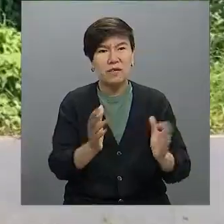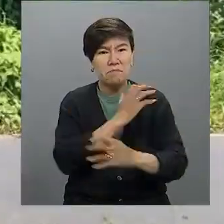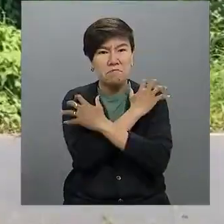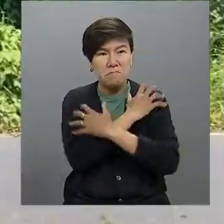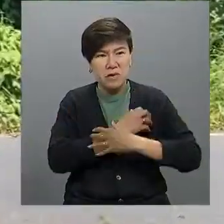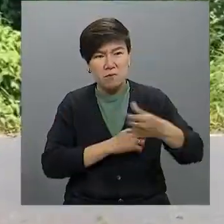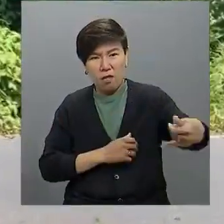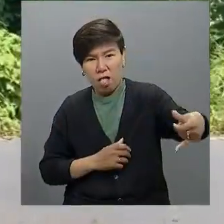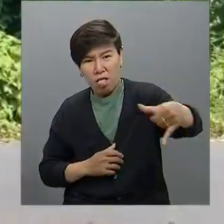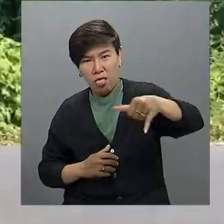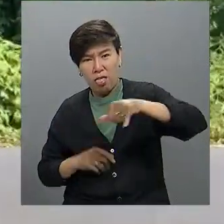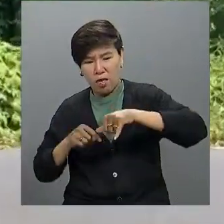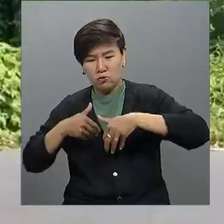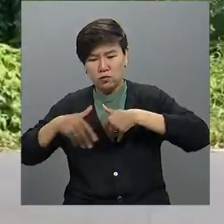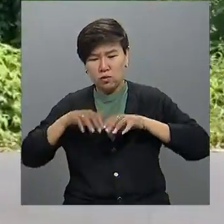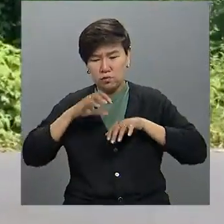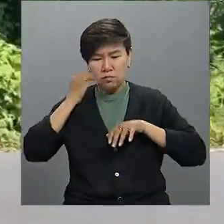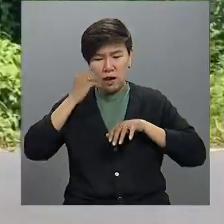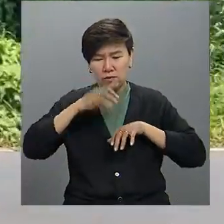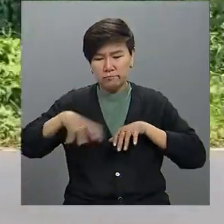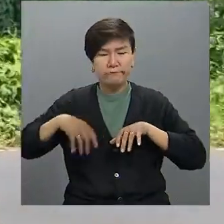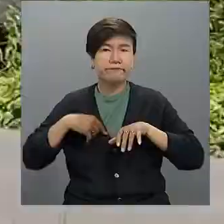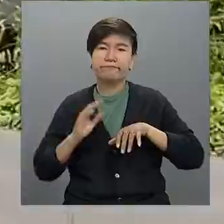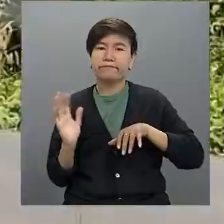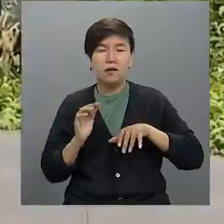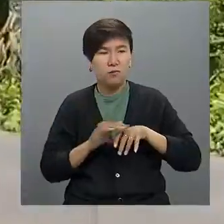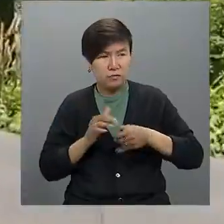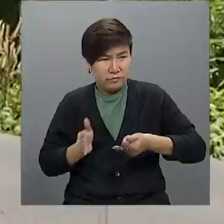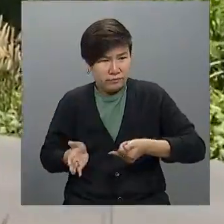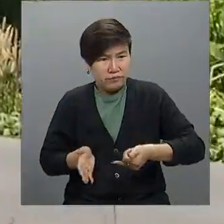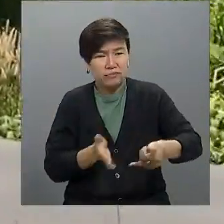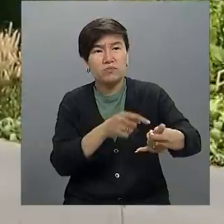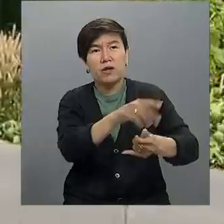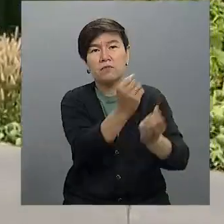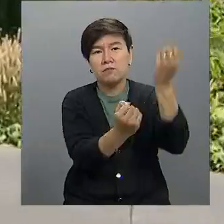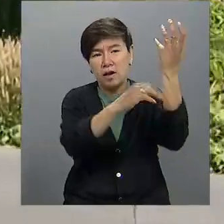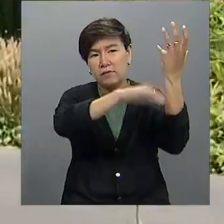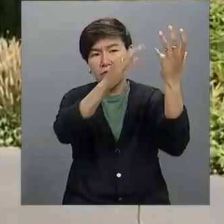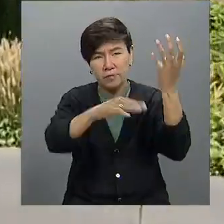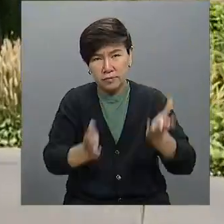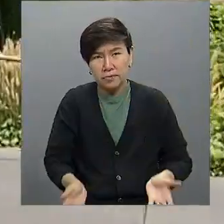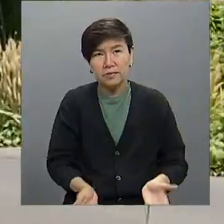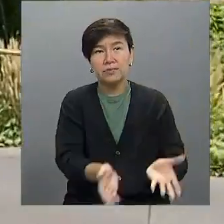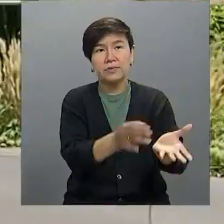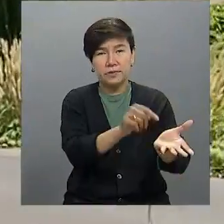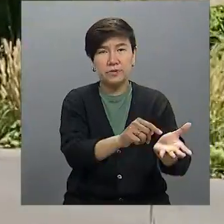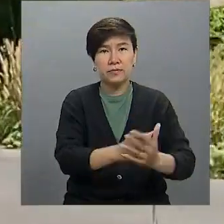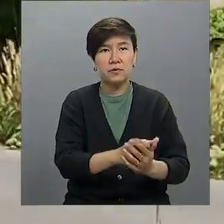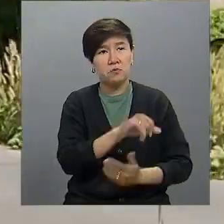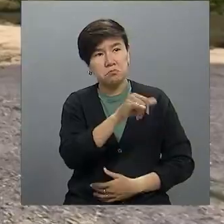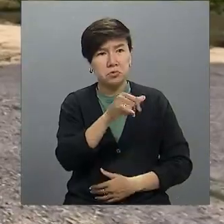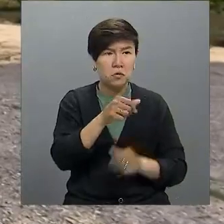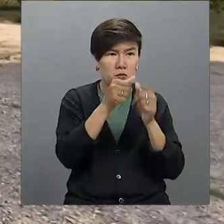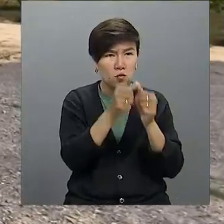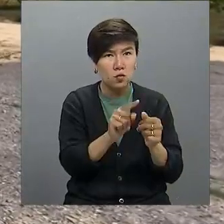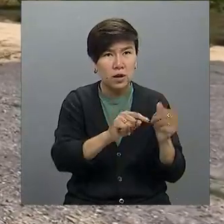ายชาวบ้านนะคะคือตอนนี้เนี่ยมันวิ่งเข้าป่าไปแล้วคาดว่ามันก็คงจะเข้าป่าไปไม่แน่ใจว่าจะอยู่ในเขตอุทยานแห่งชาติแล้วหรือ